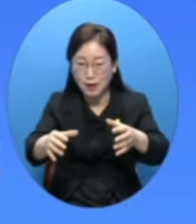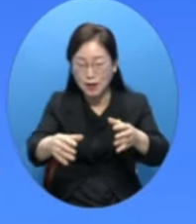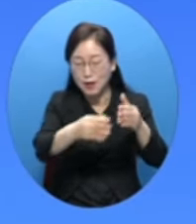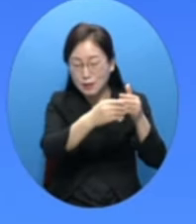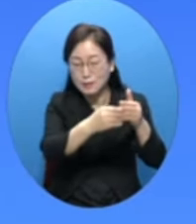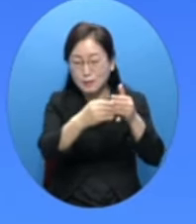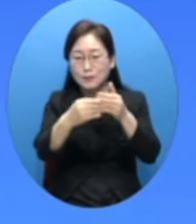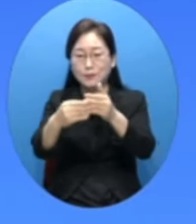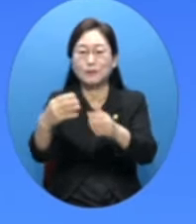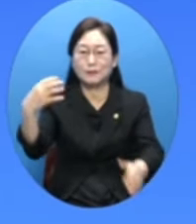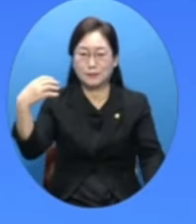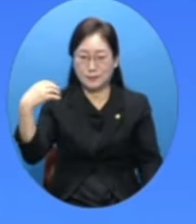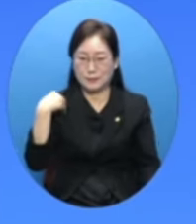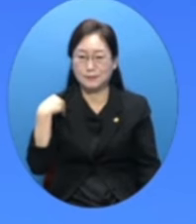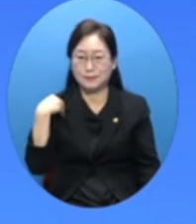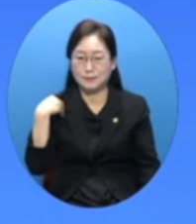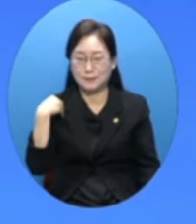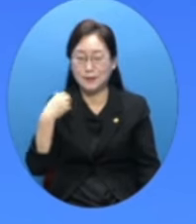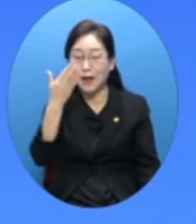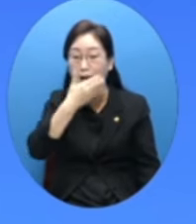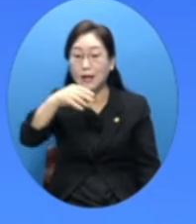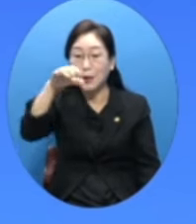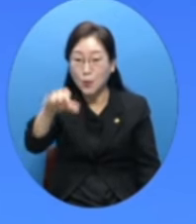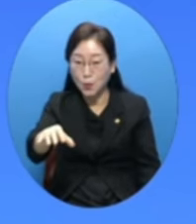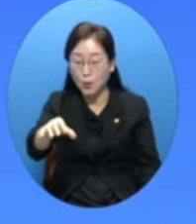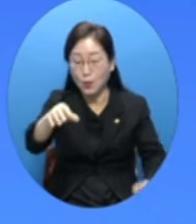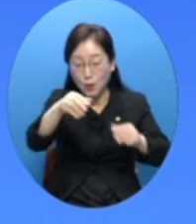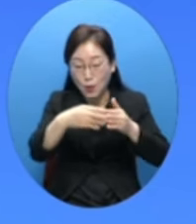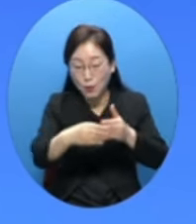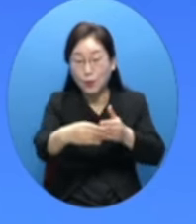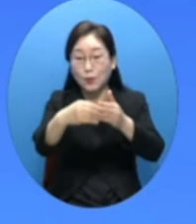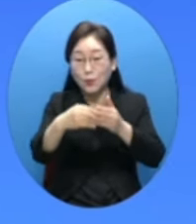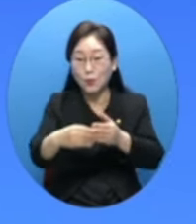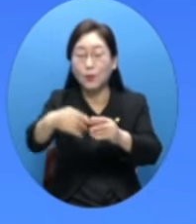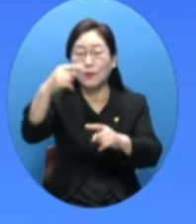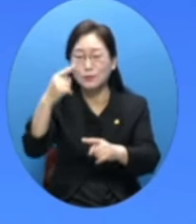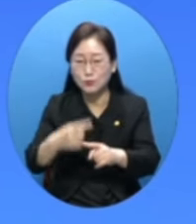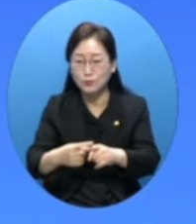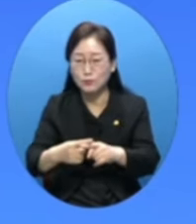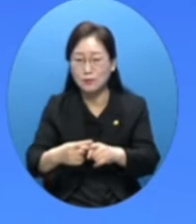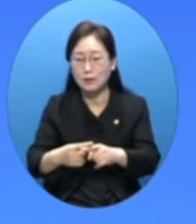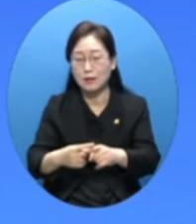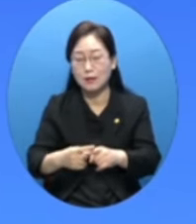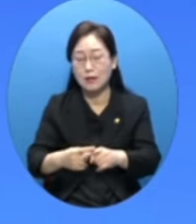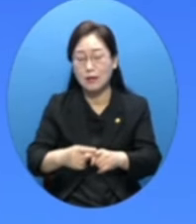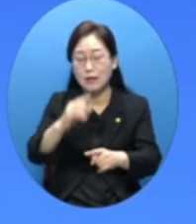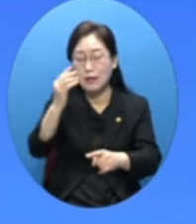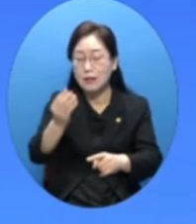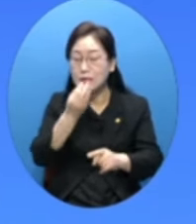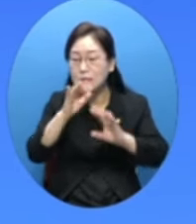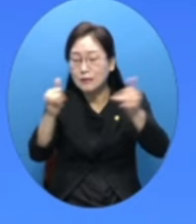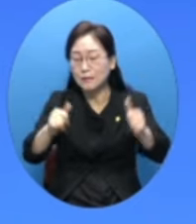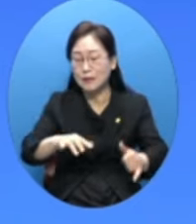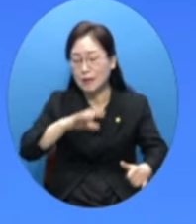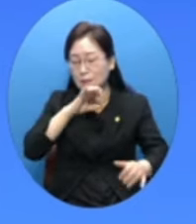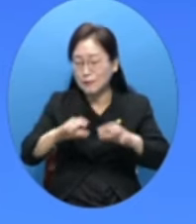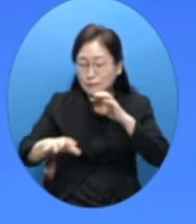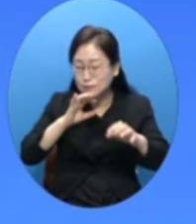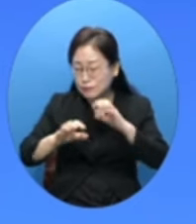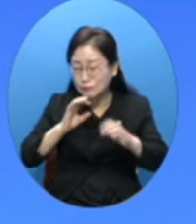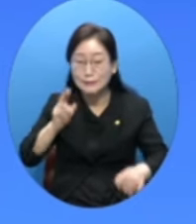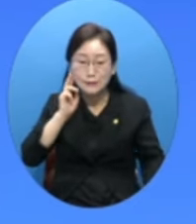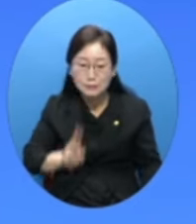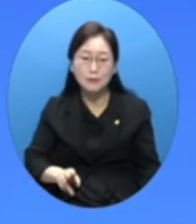탈출시켜서 이끌고 가나안으로 가게 되는데 얼마나 불평하고 또 불평하고 또 불평하고 불평을